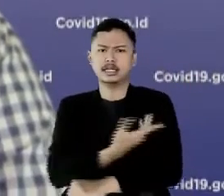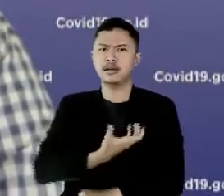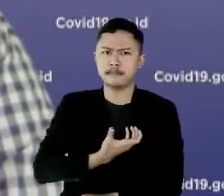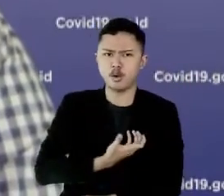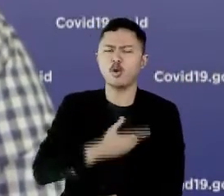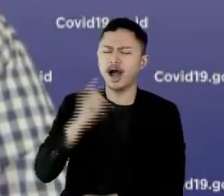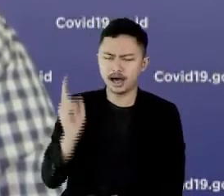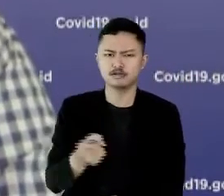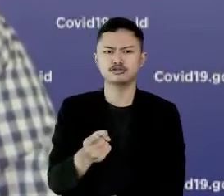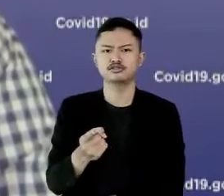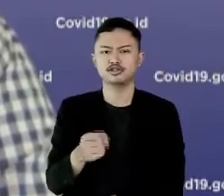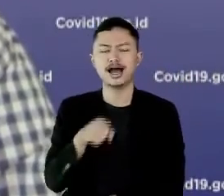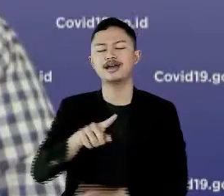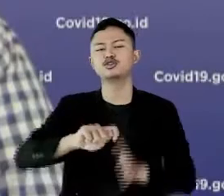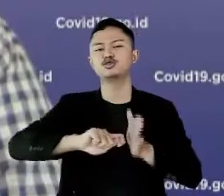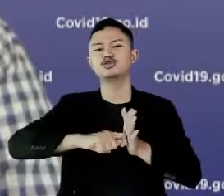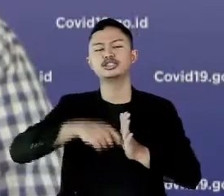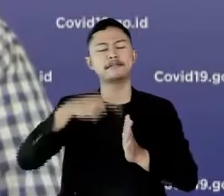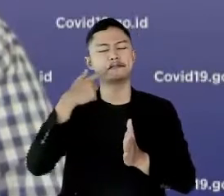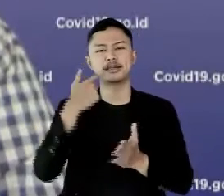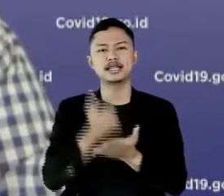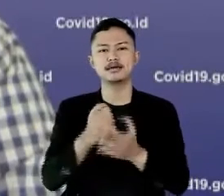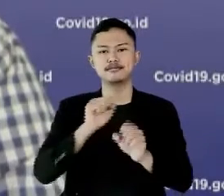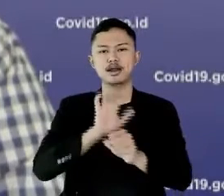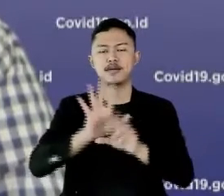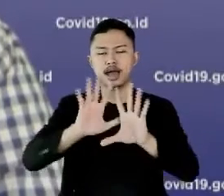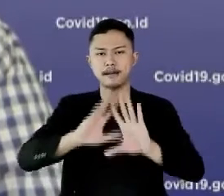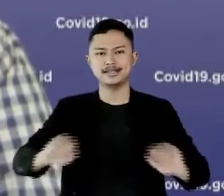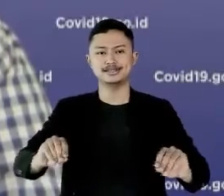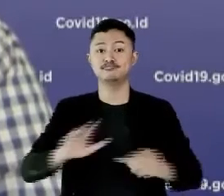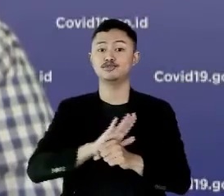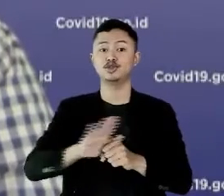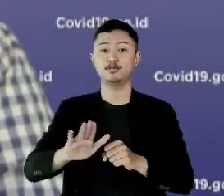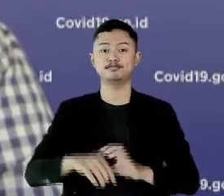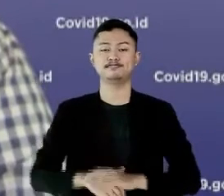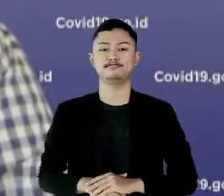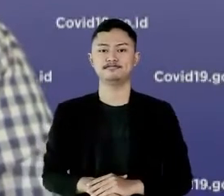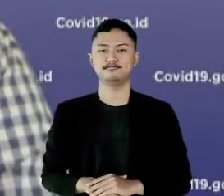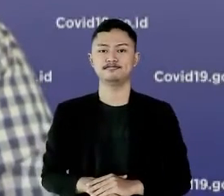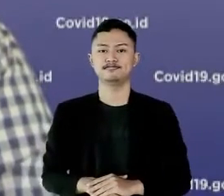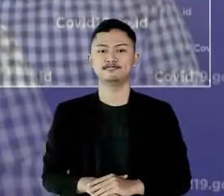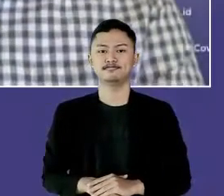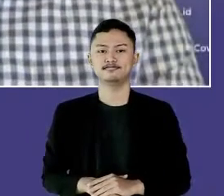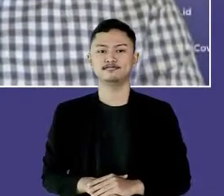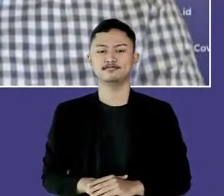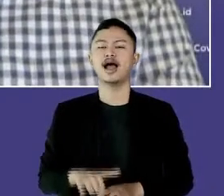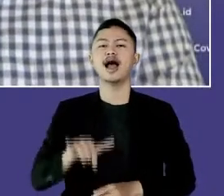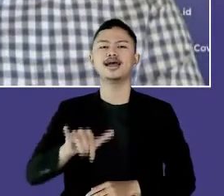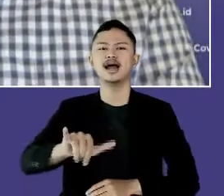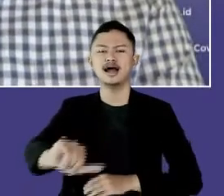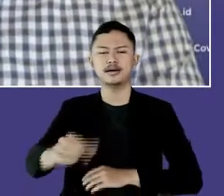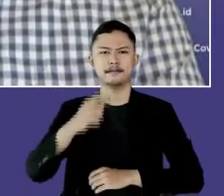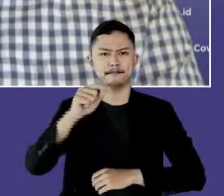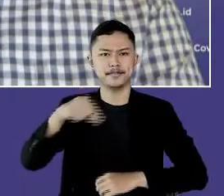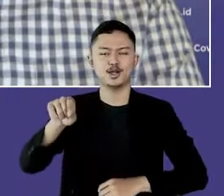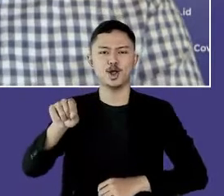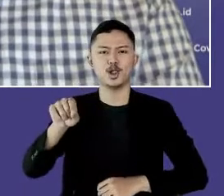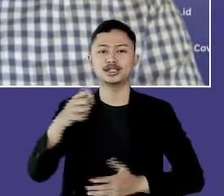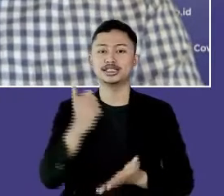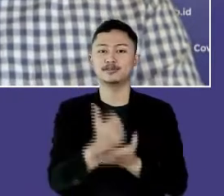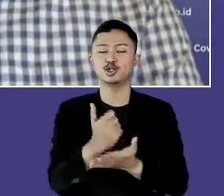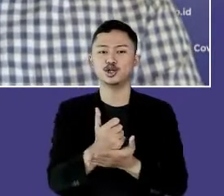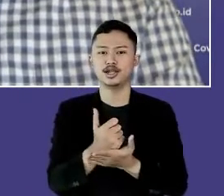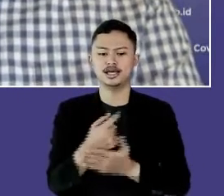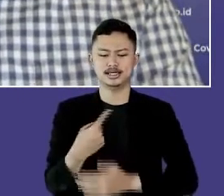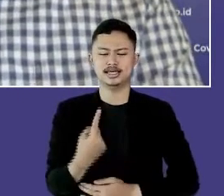saya menjadi kunci untuk mengatasi pandemi ini. Demikian, Mas Wiki. Ya, artinya kita adalah aktor utama dari bagaimana